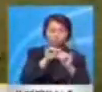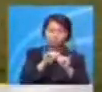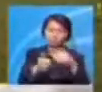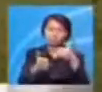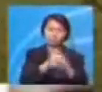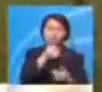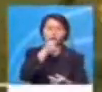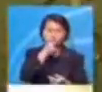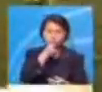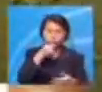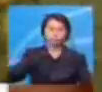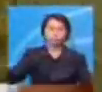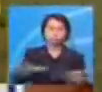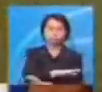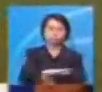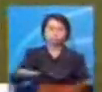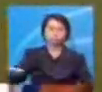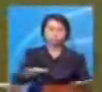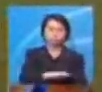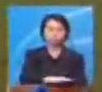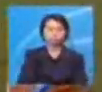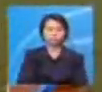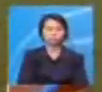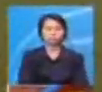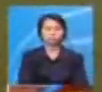hingga wisel penamat ditiup Peng